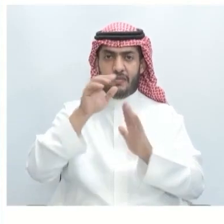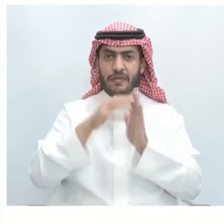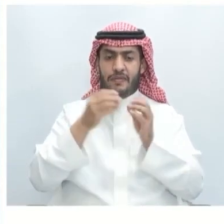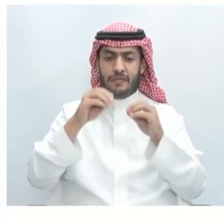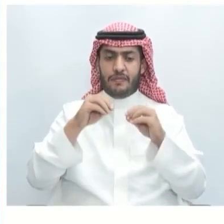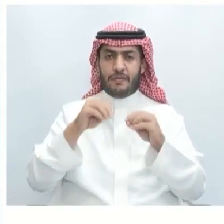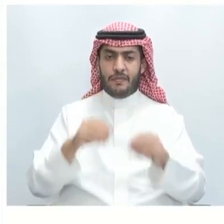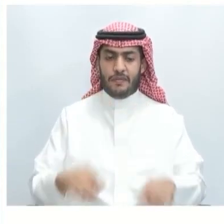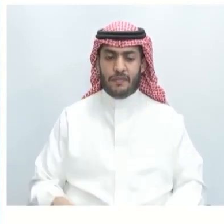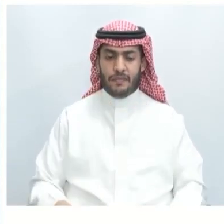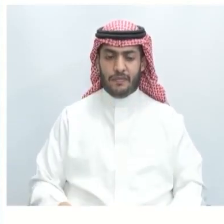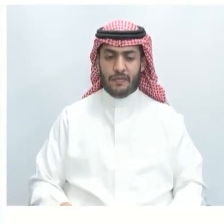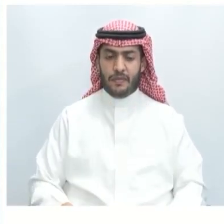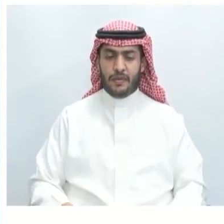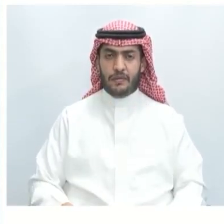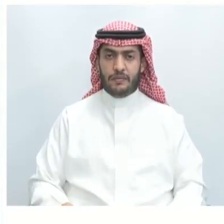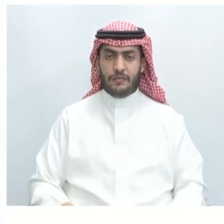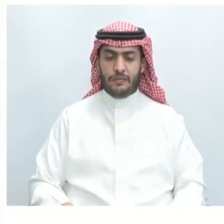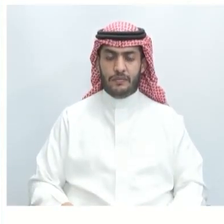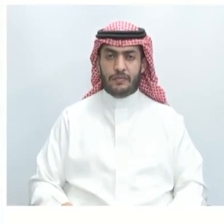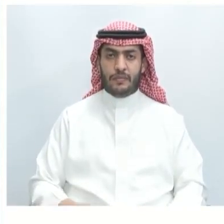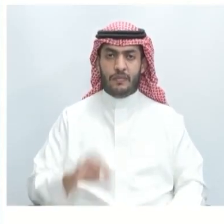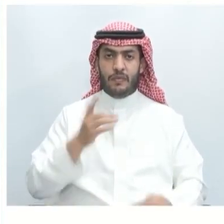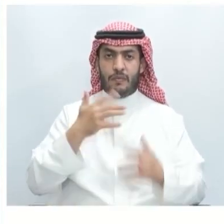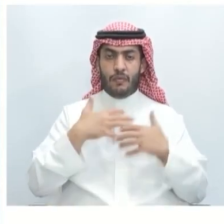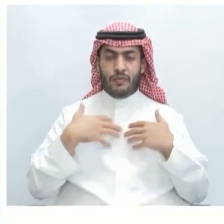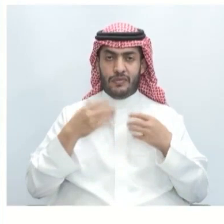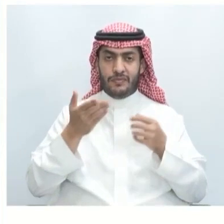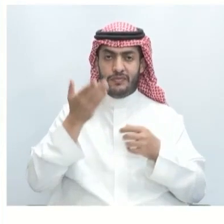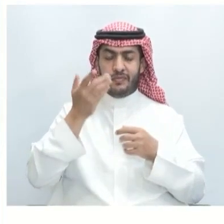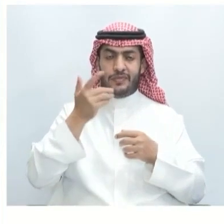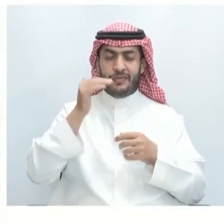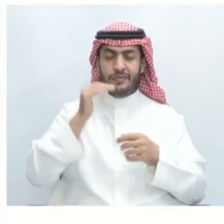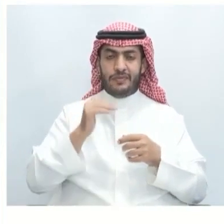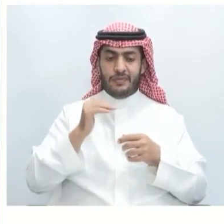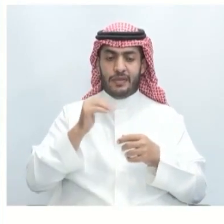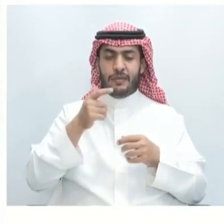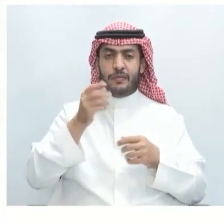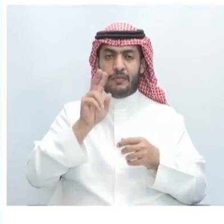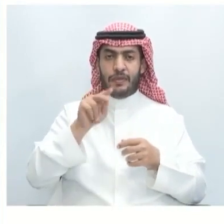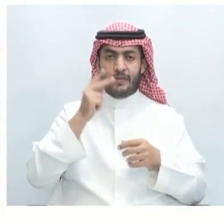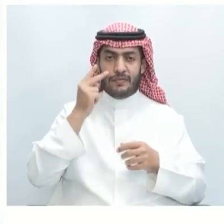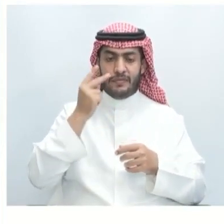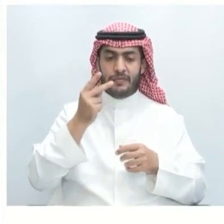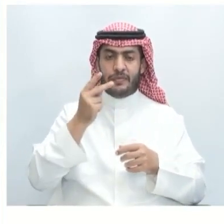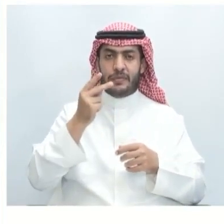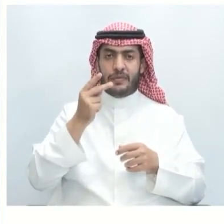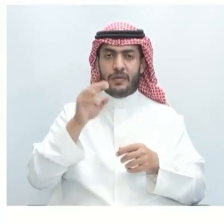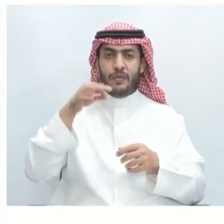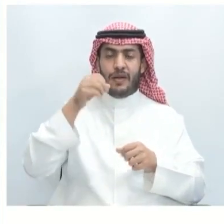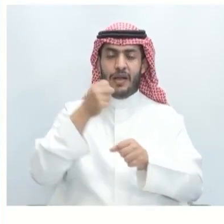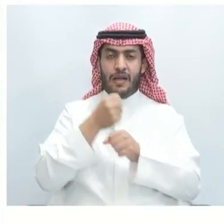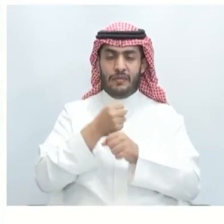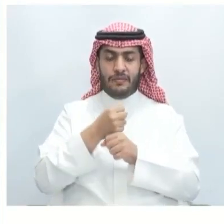نضيفه كما سمينا الحاله المتفائله المرتفعه وحددنا الخلايا كما يظهر لدينا في ورقه